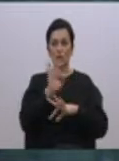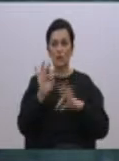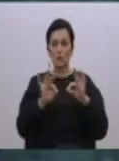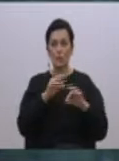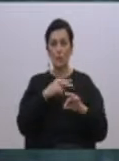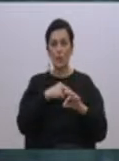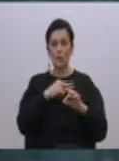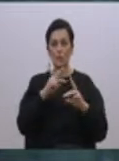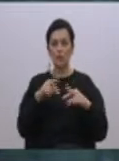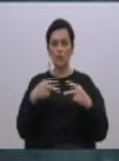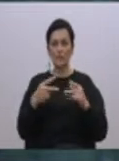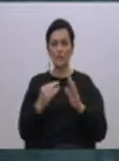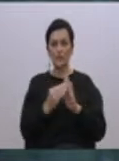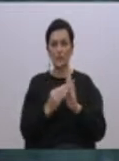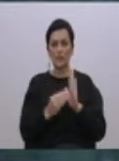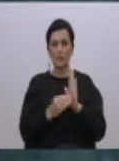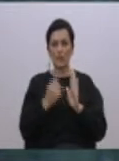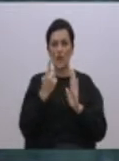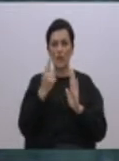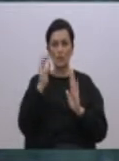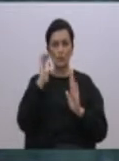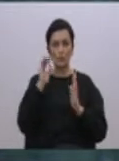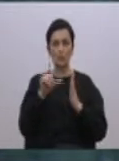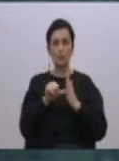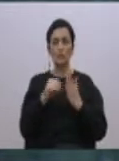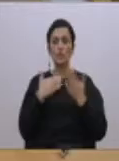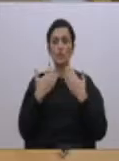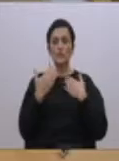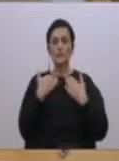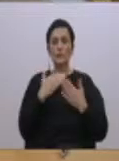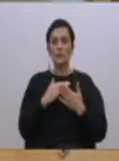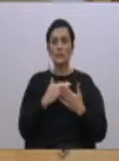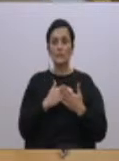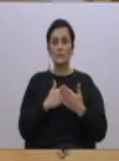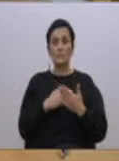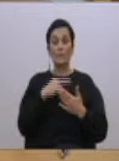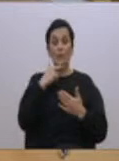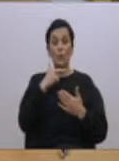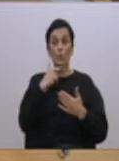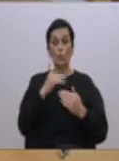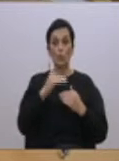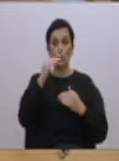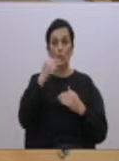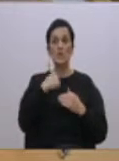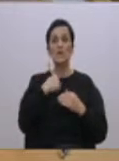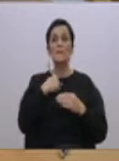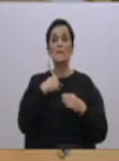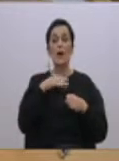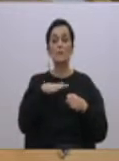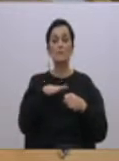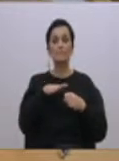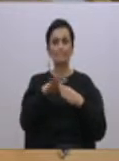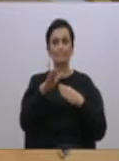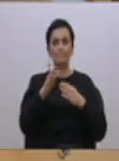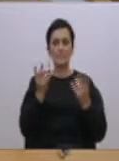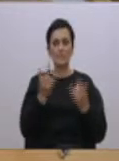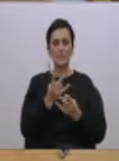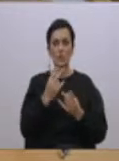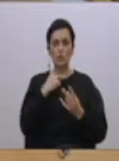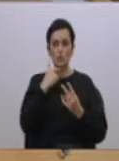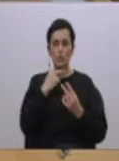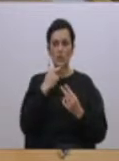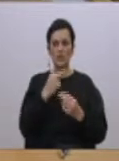parlamentis reglamentis tsulebis shetanis shesakheb erti mosmenit tot ce artot kentsiskhis rejim. Khuradgeba magali kvorumi aris saqiro kolegeba